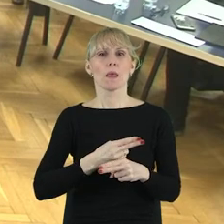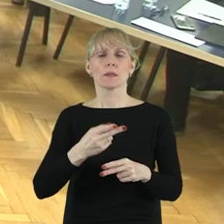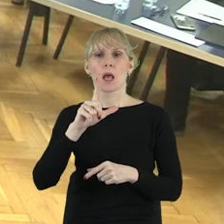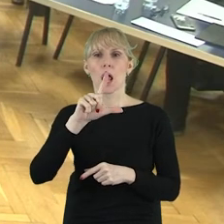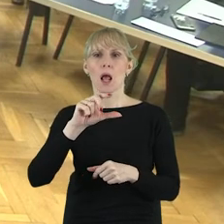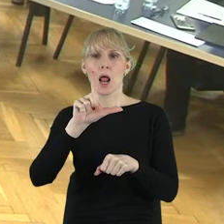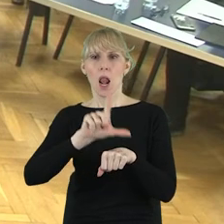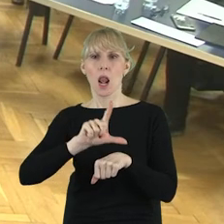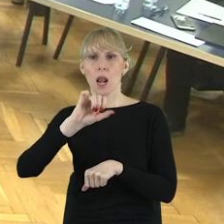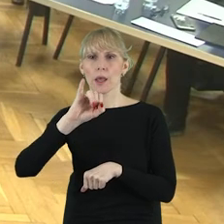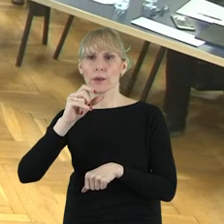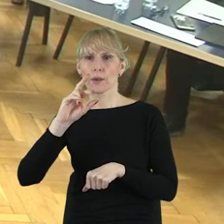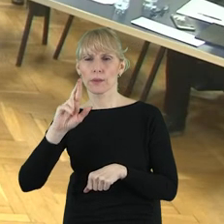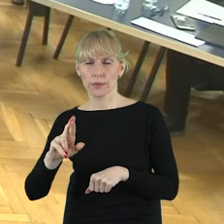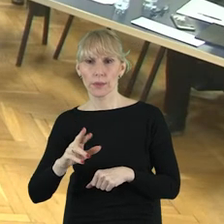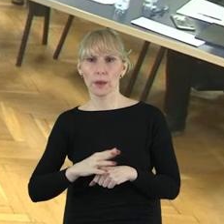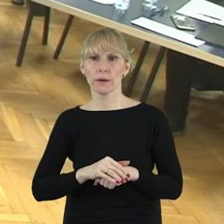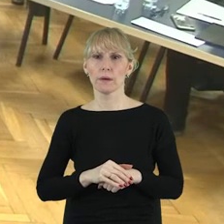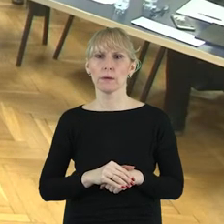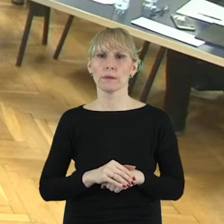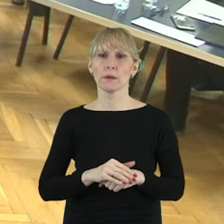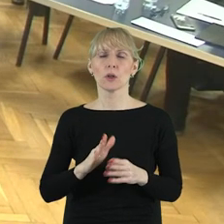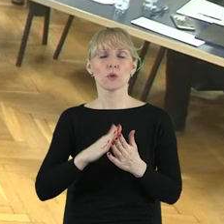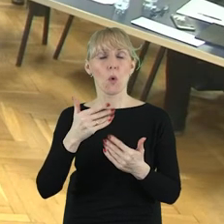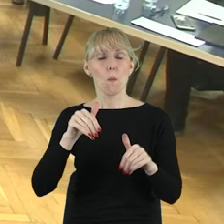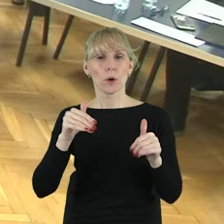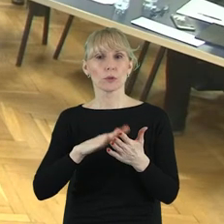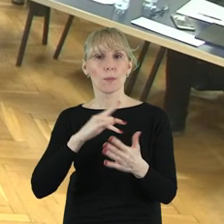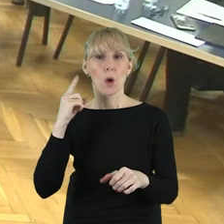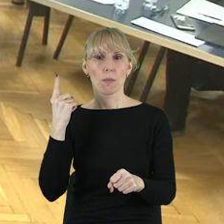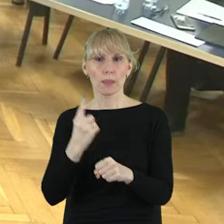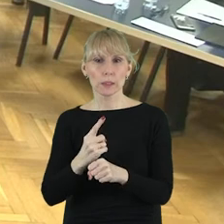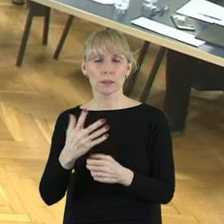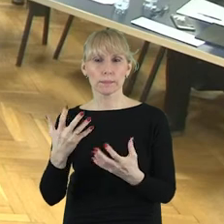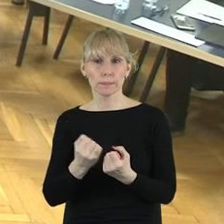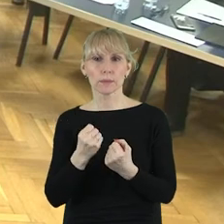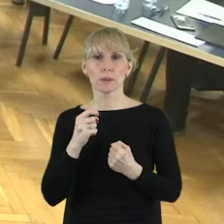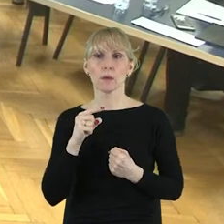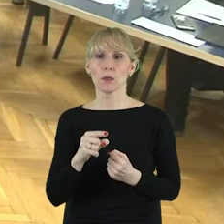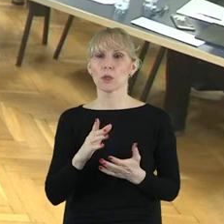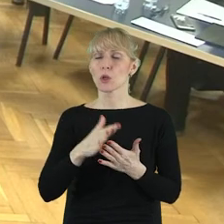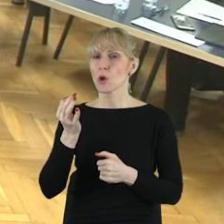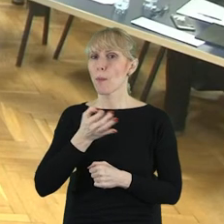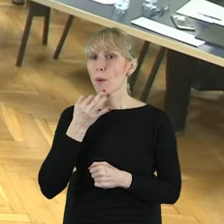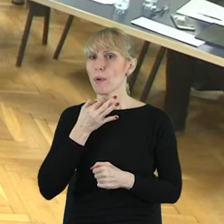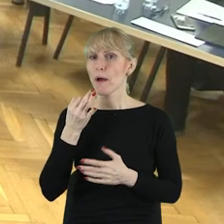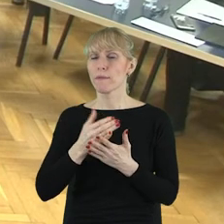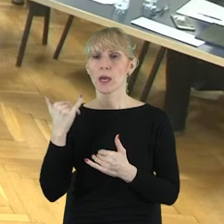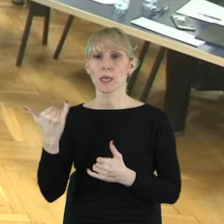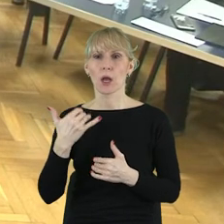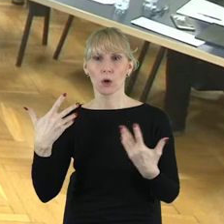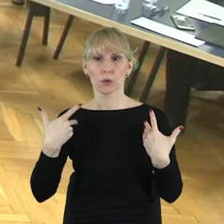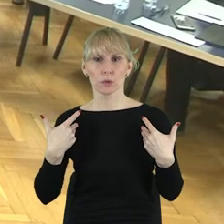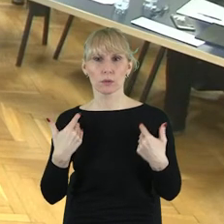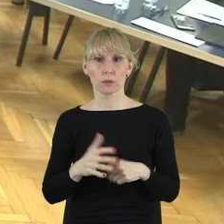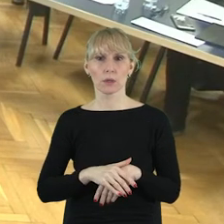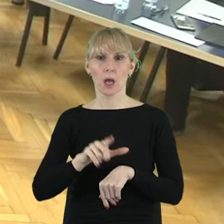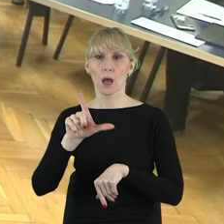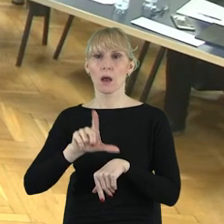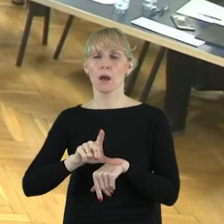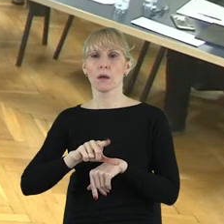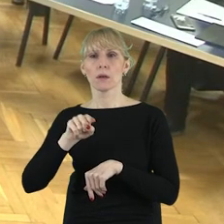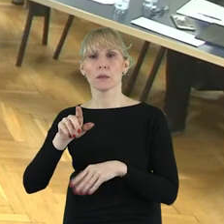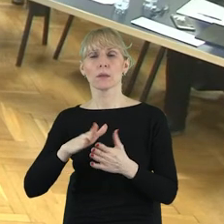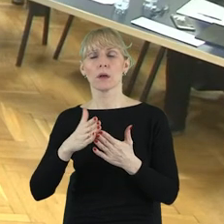LIDER ma na celu włączyć mieszkańców regionów w proces oddolnego podejmowania decyzji i działań mających na celu poprawę jakości ich życia. LIDER